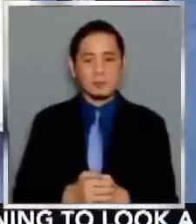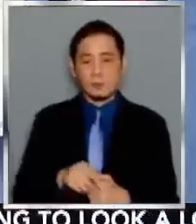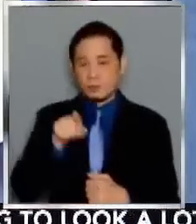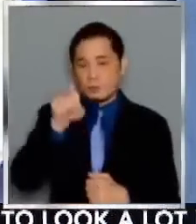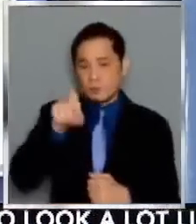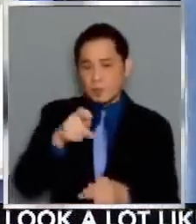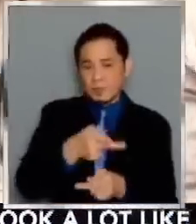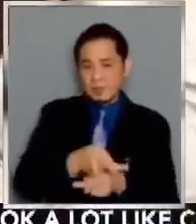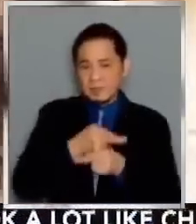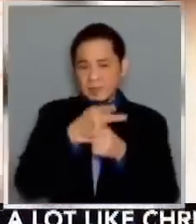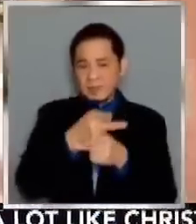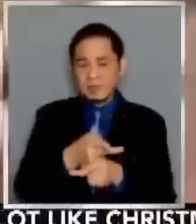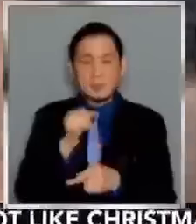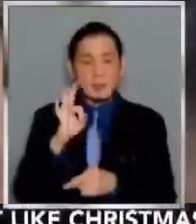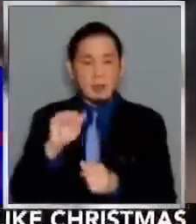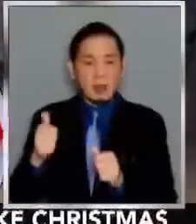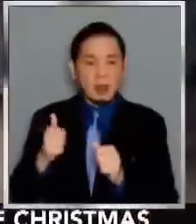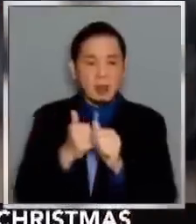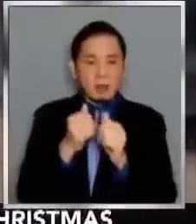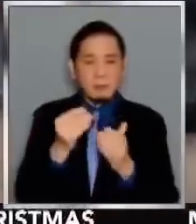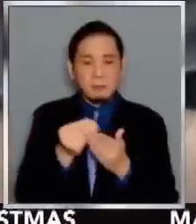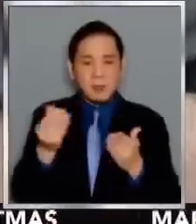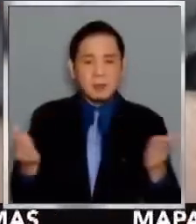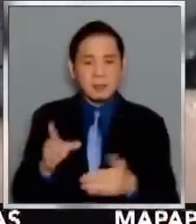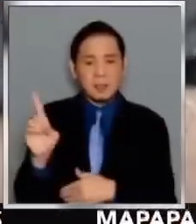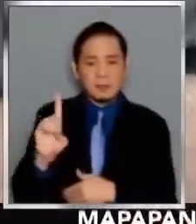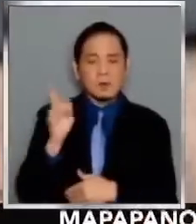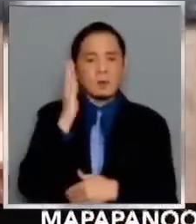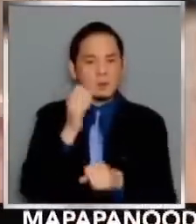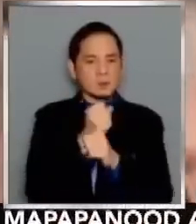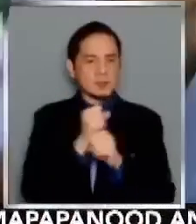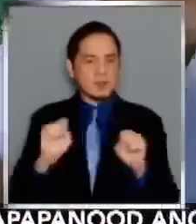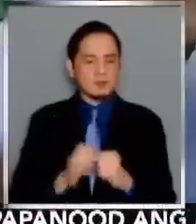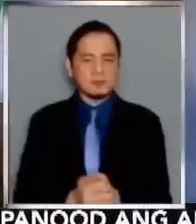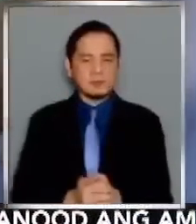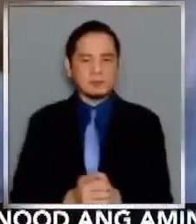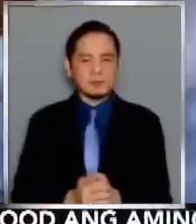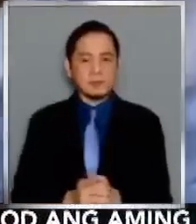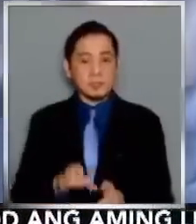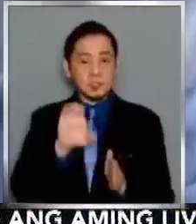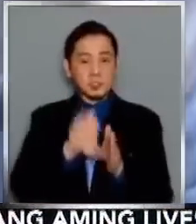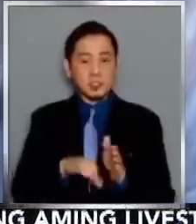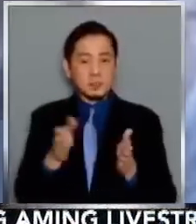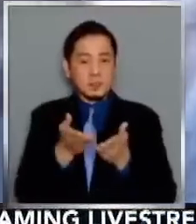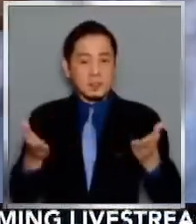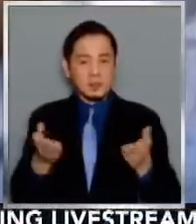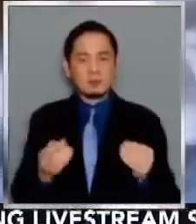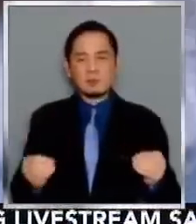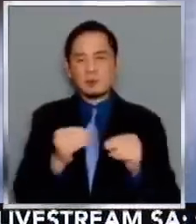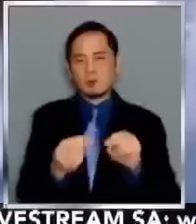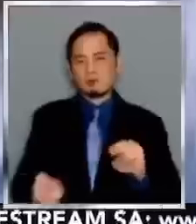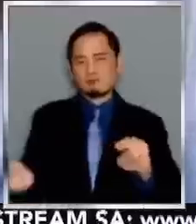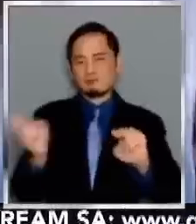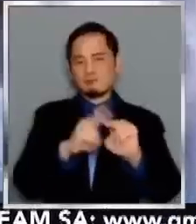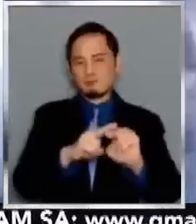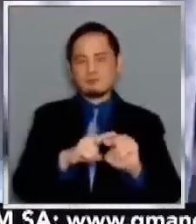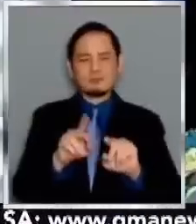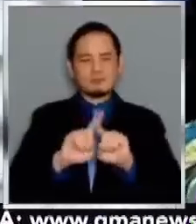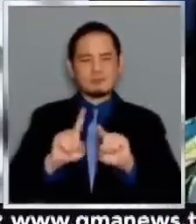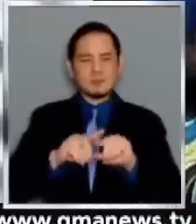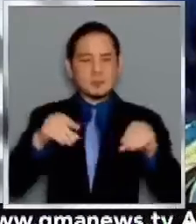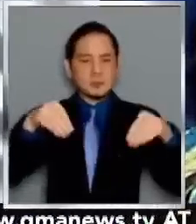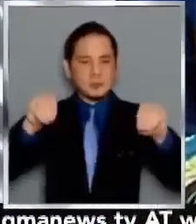sa Divisoria. Ang mga dati nang mas murang bilihin sa Divisoria, mas bagsak presyo pa sa ilang tindahan ngayong